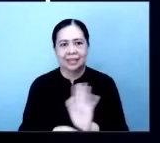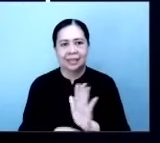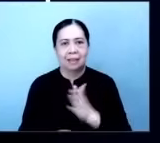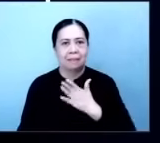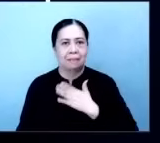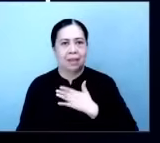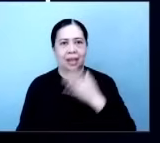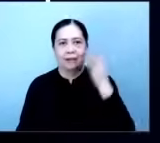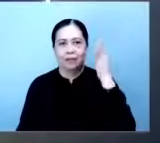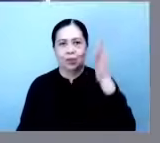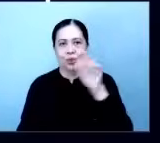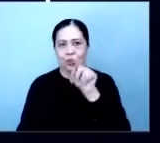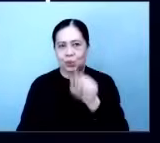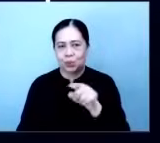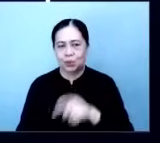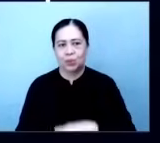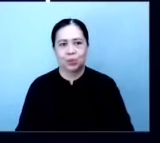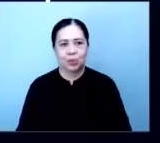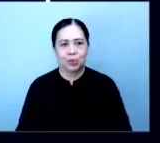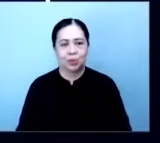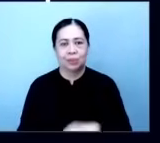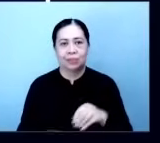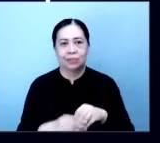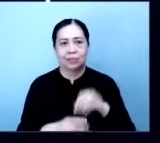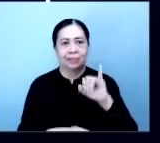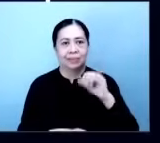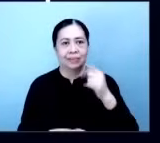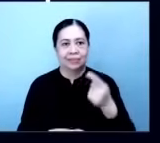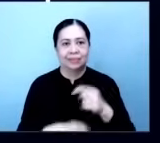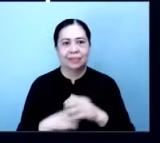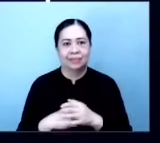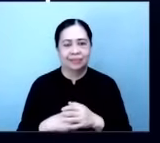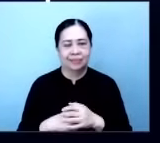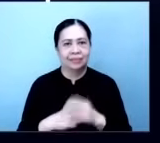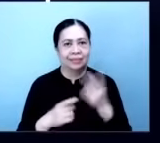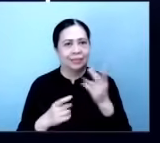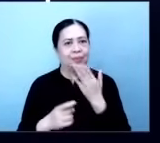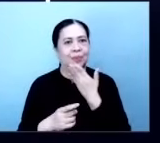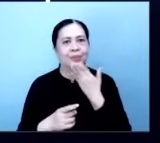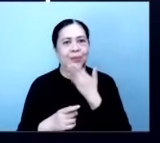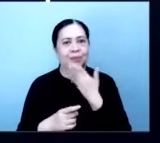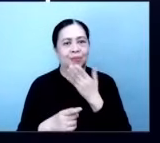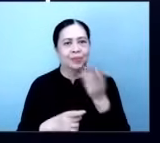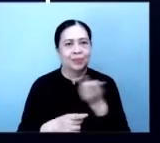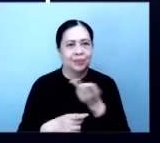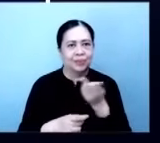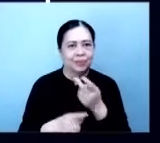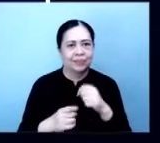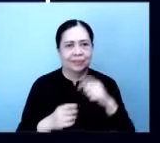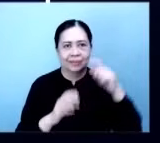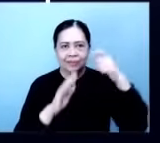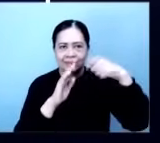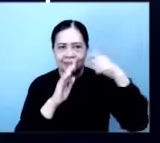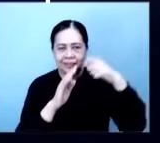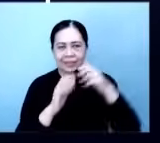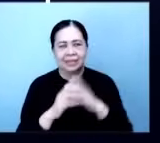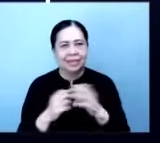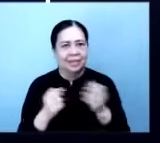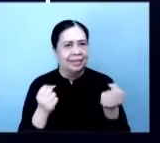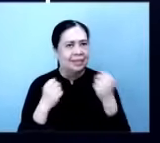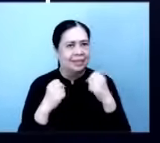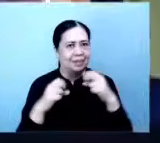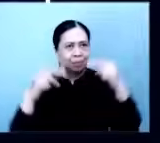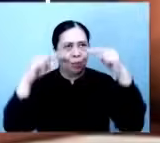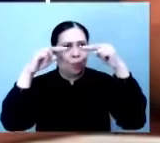You. Sa Instagram ni Chin, kitang super sweet ang Franceth sa camera. Grabe naman